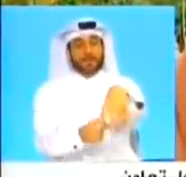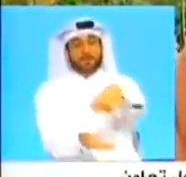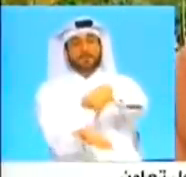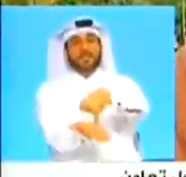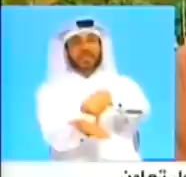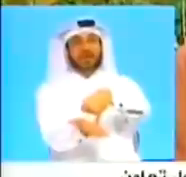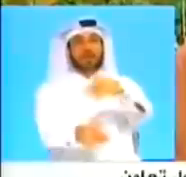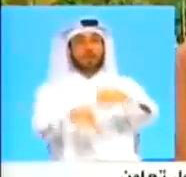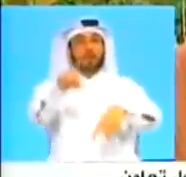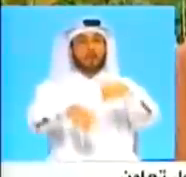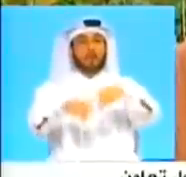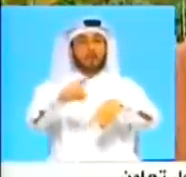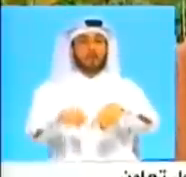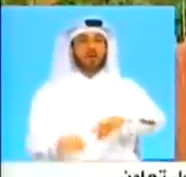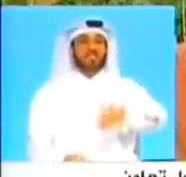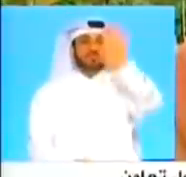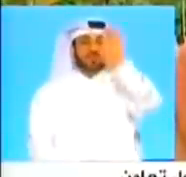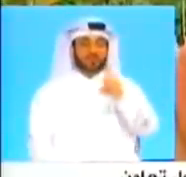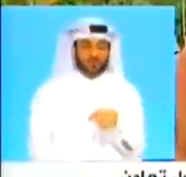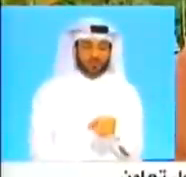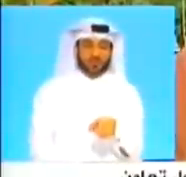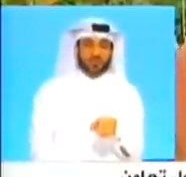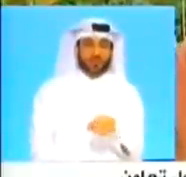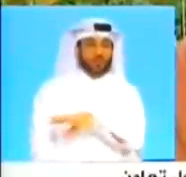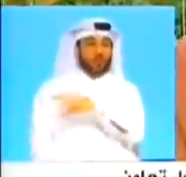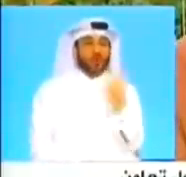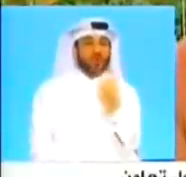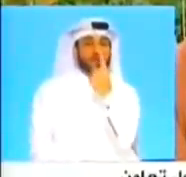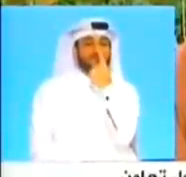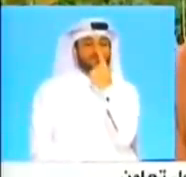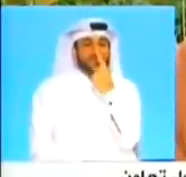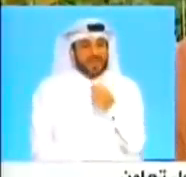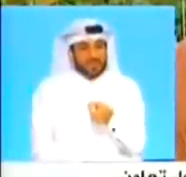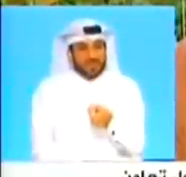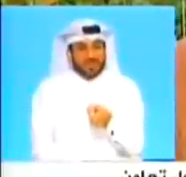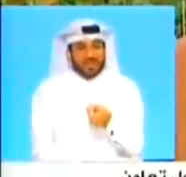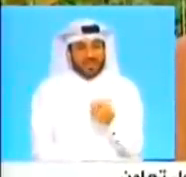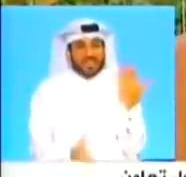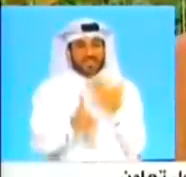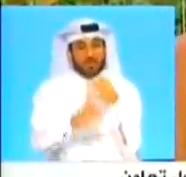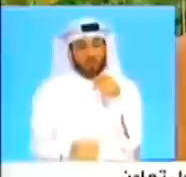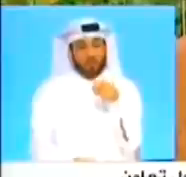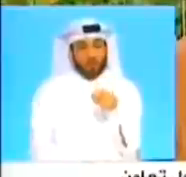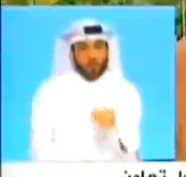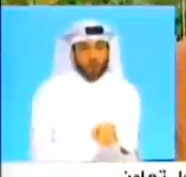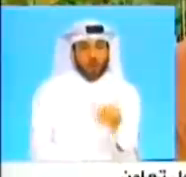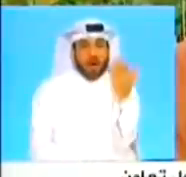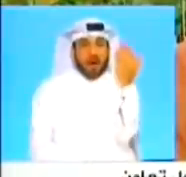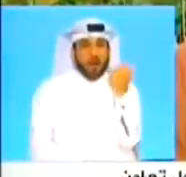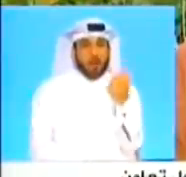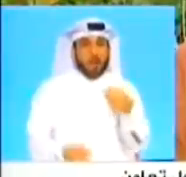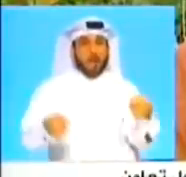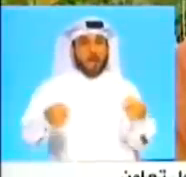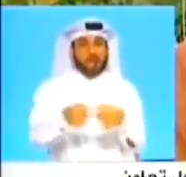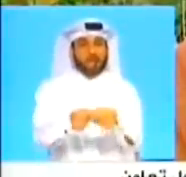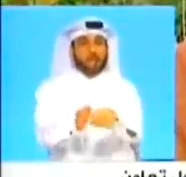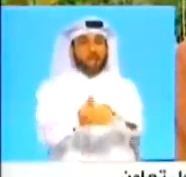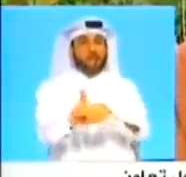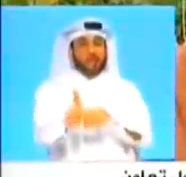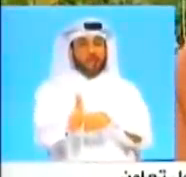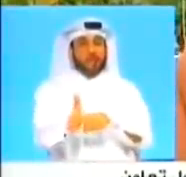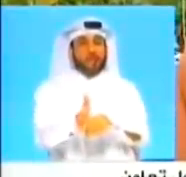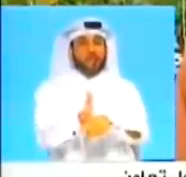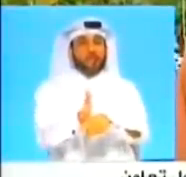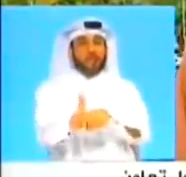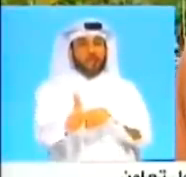هنا، ولكن أبيي دائما كانت تتحرك، هذه القضية كانت تتحرك في مناخ عدائي استخدمت فيه